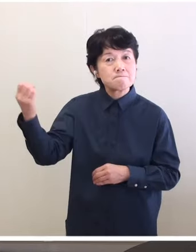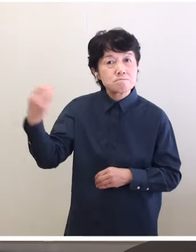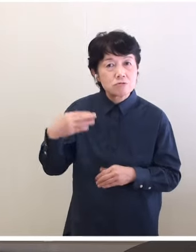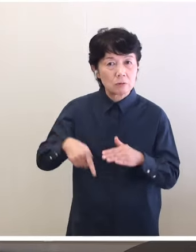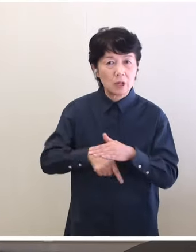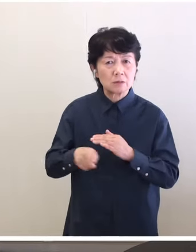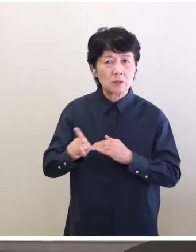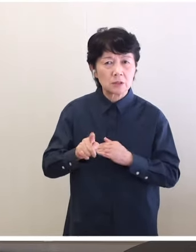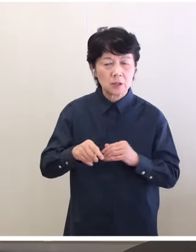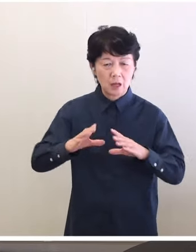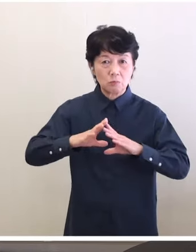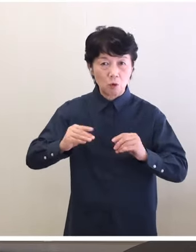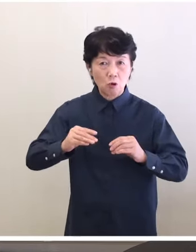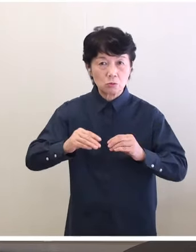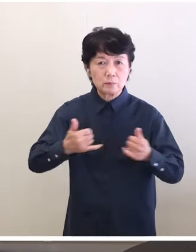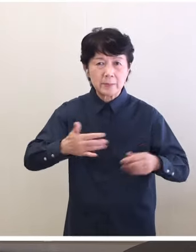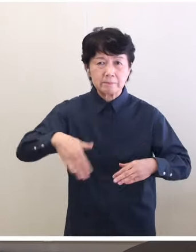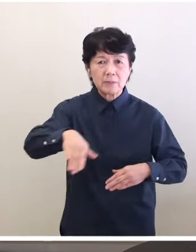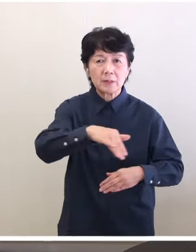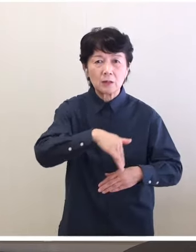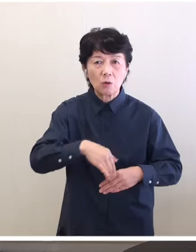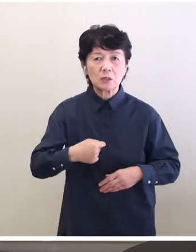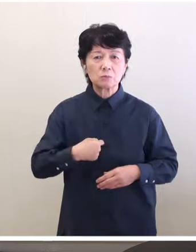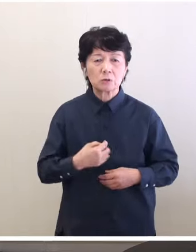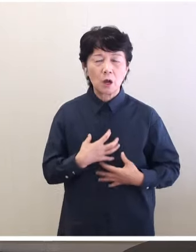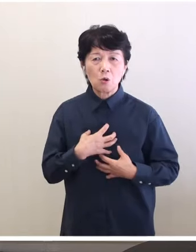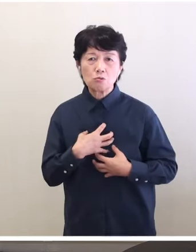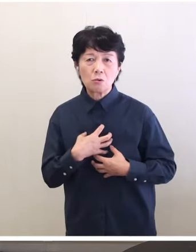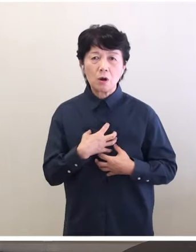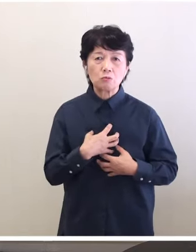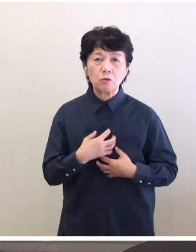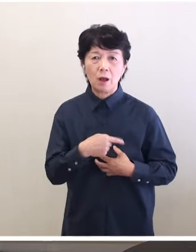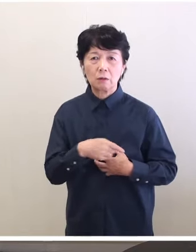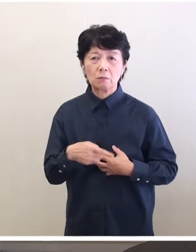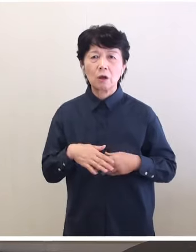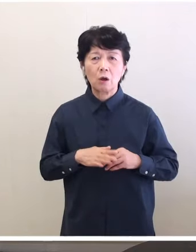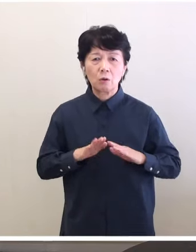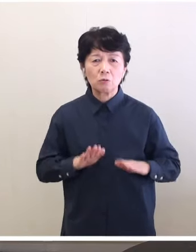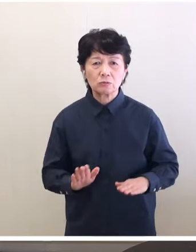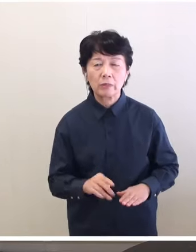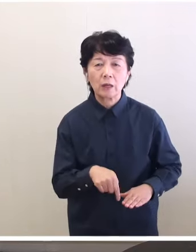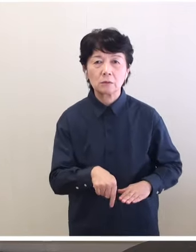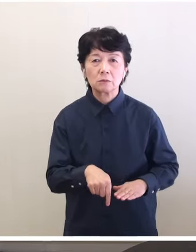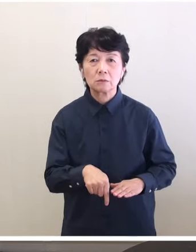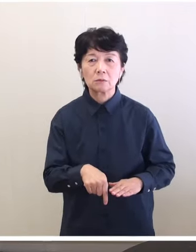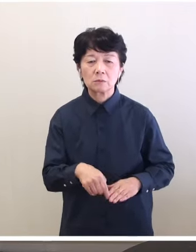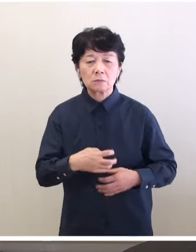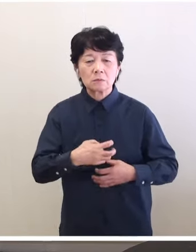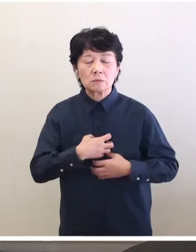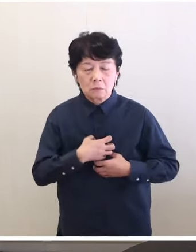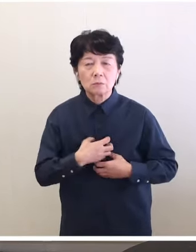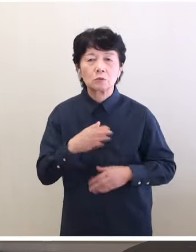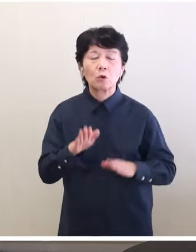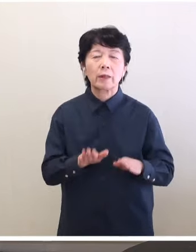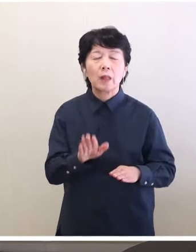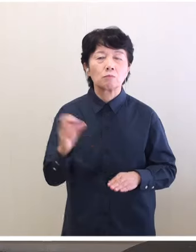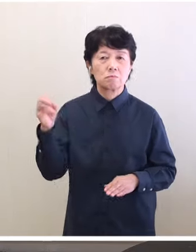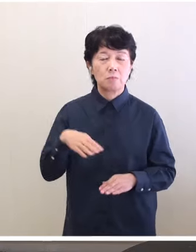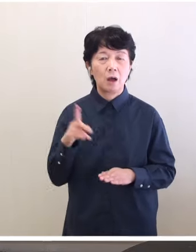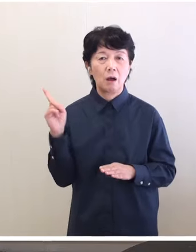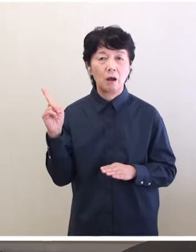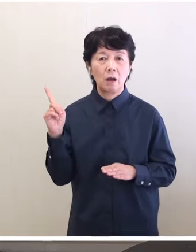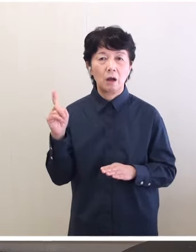ておられるのが、国民の体感治安に大きな影響を与えているということです。これは地方自治体としても